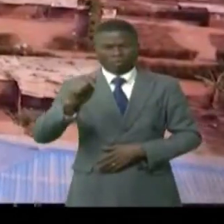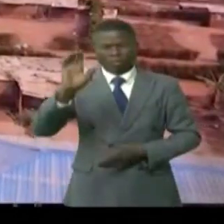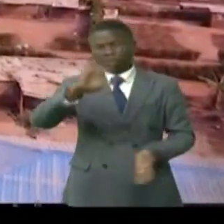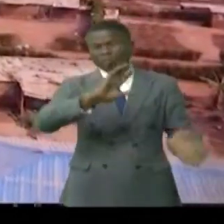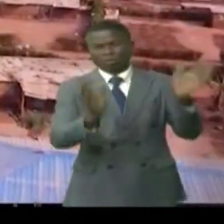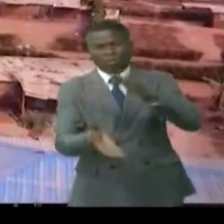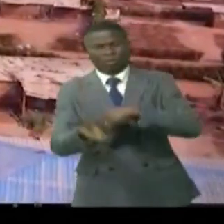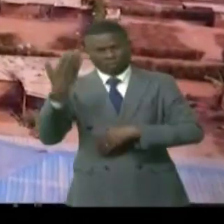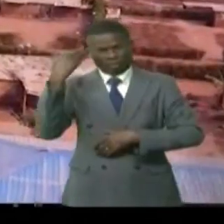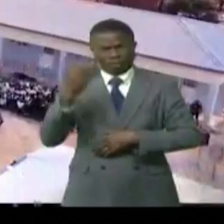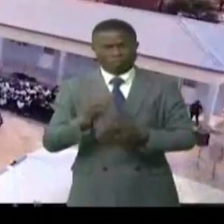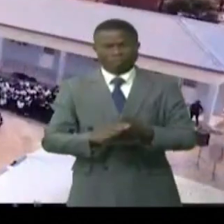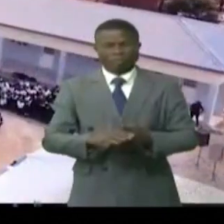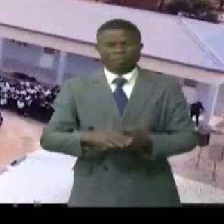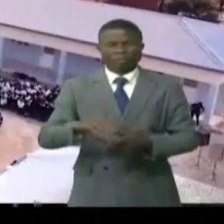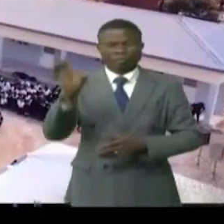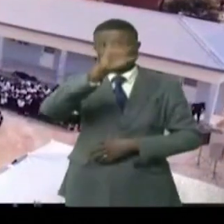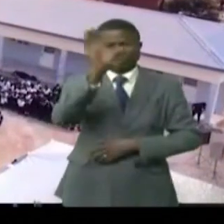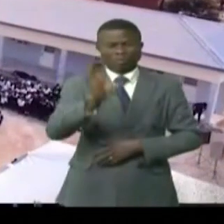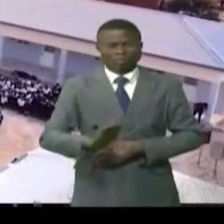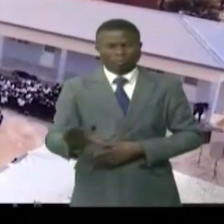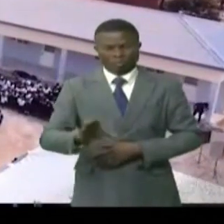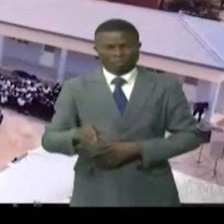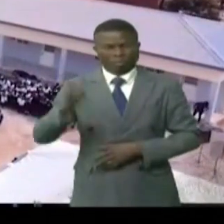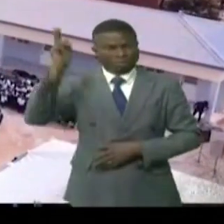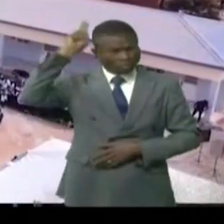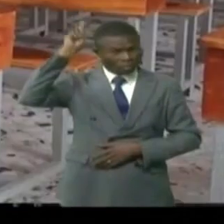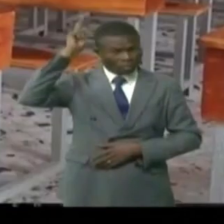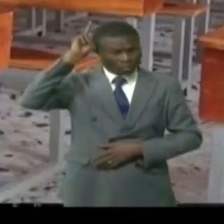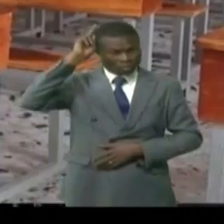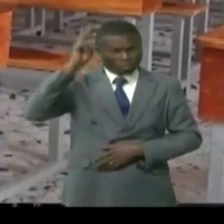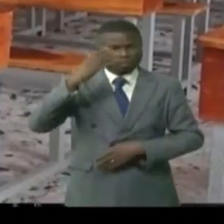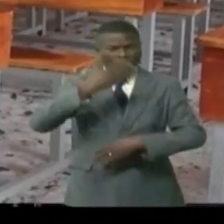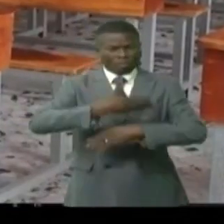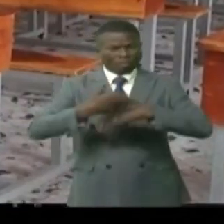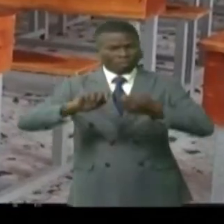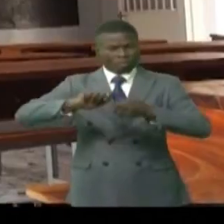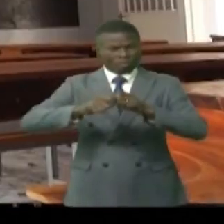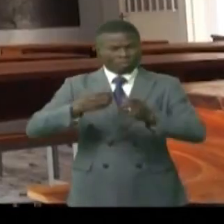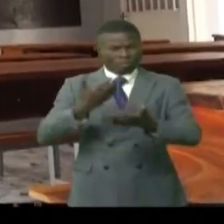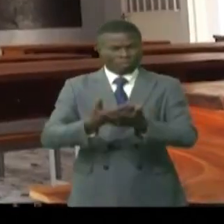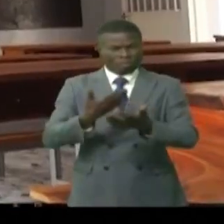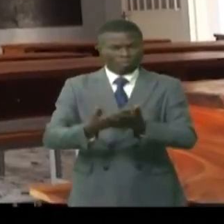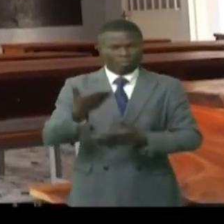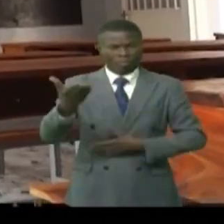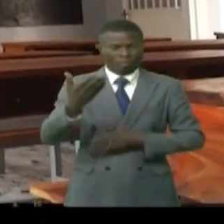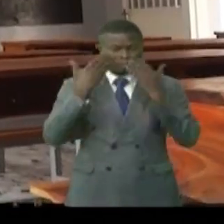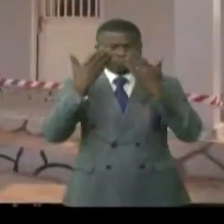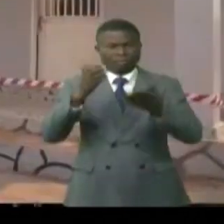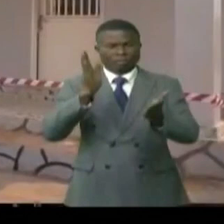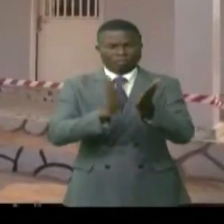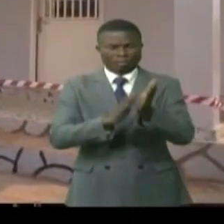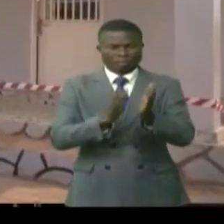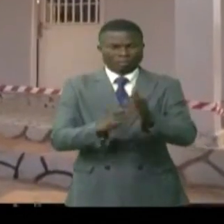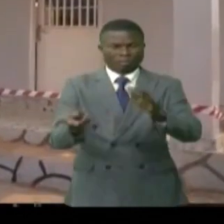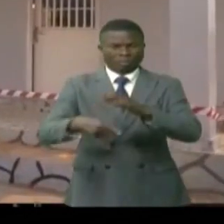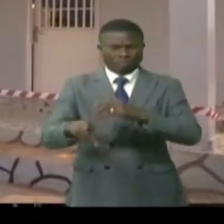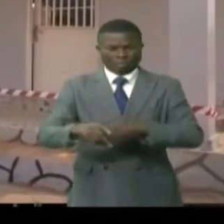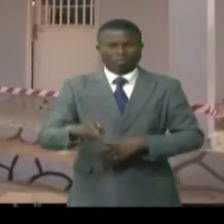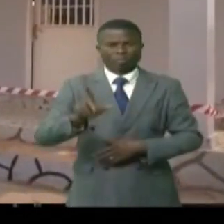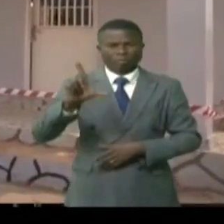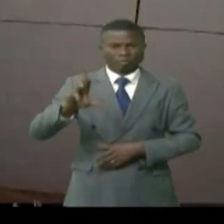la commune d'Ecologie, province du Lualaba. Après une touche de réhabilitation et de rénovation, voici l'école primaire